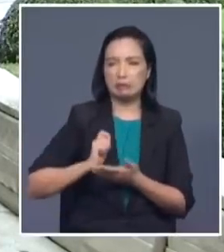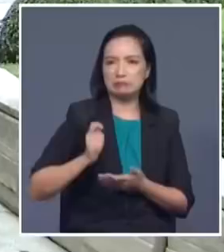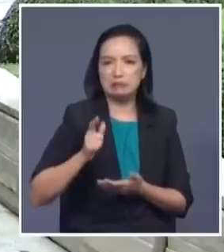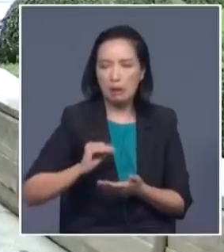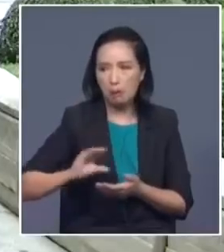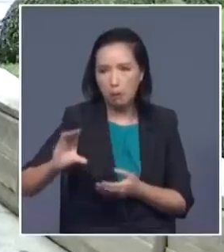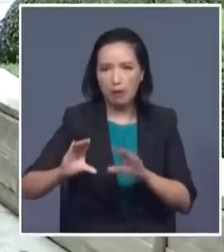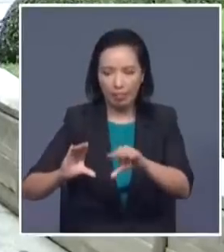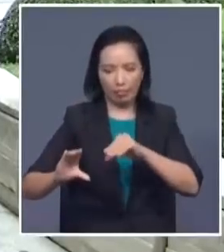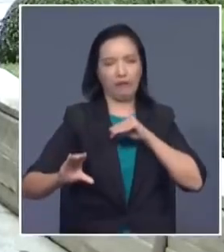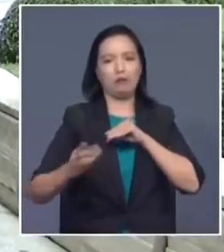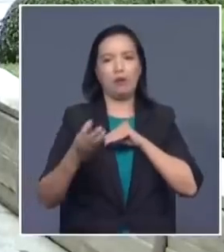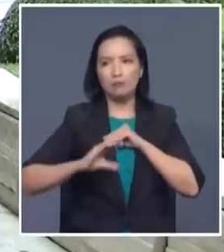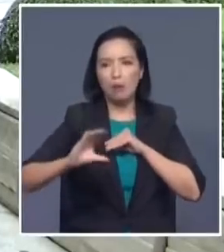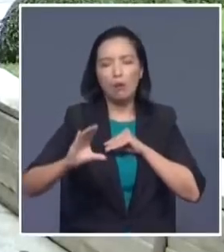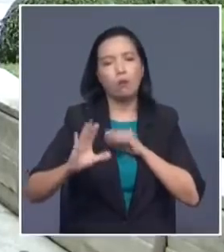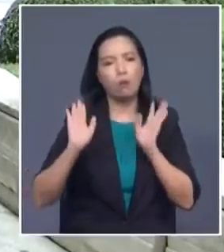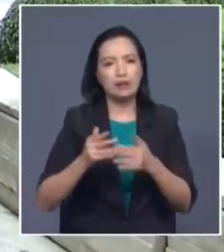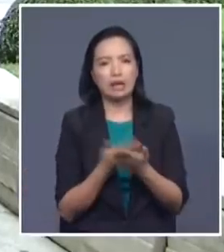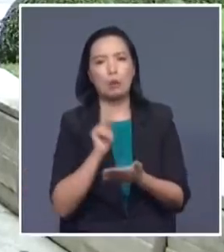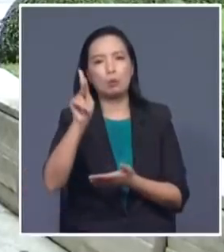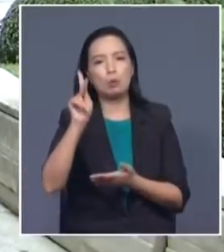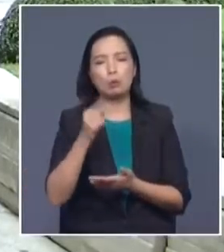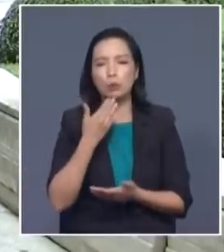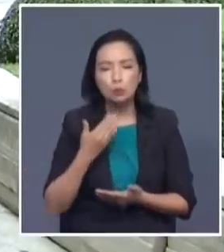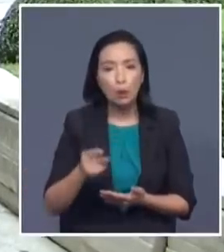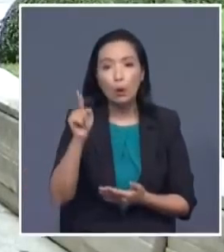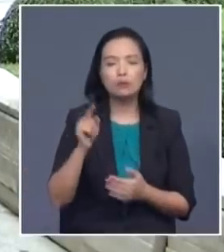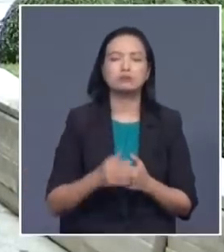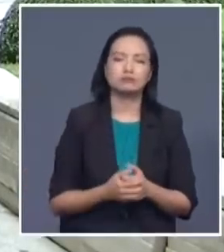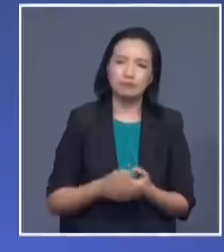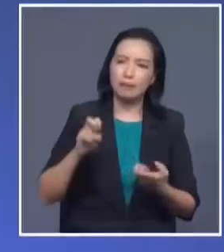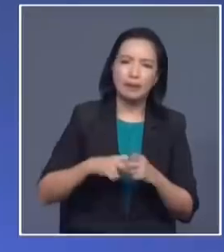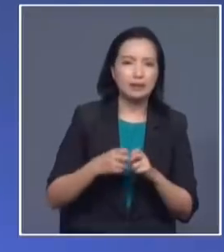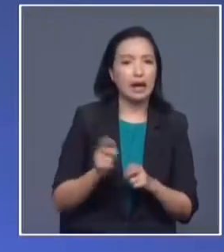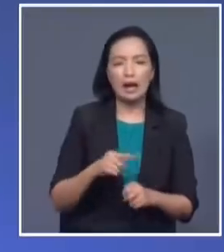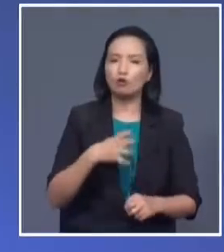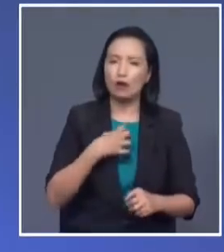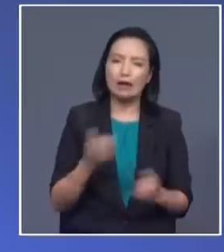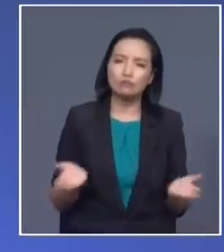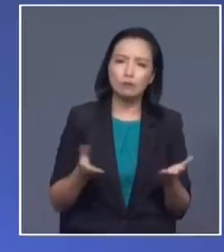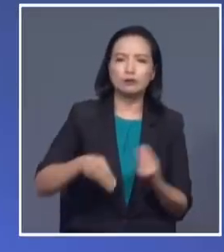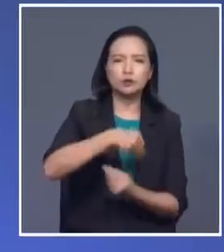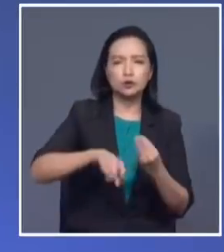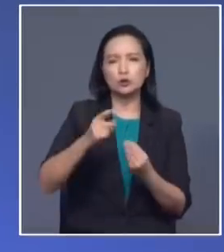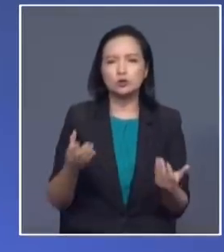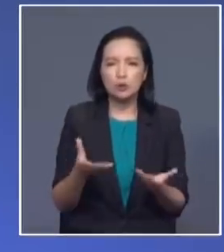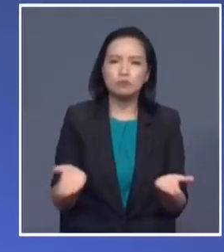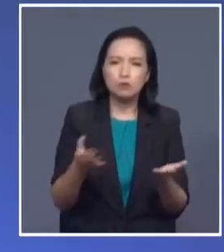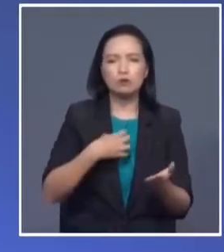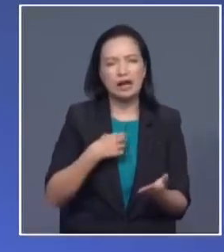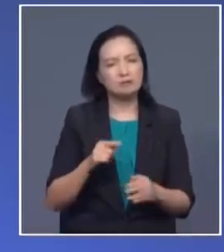มากเกินไปทำให้ต้องชดเชยโดยการกู้ยืมอย่างต่อเนื่องซึ่งมักจะเป็นผลจากความต้องการกระตุ้นเศรษฐกิจที่สูงเกินความจำ